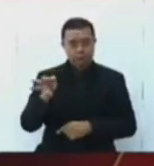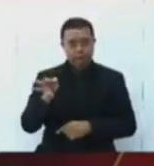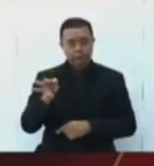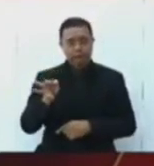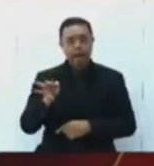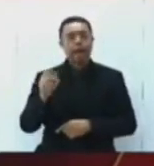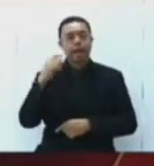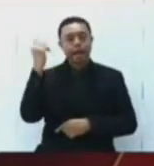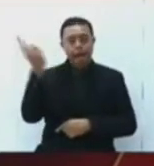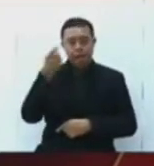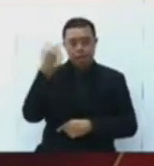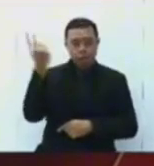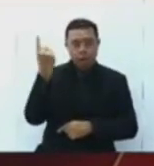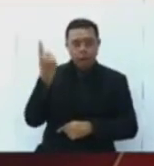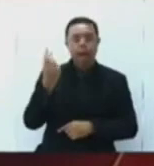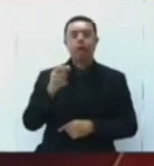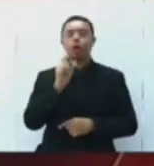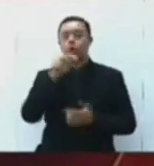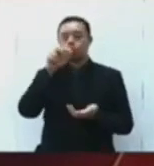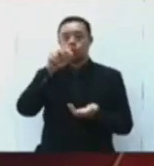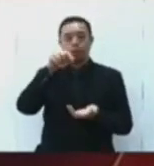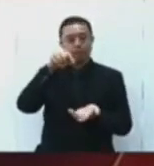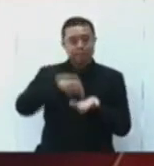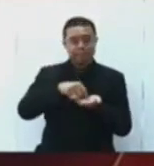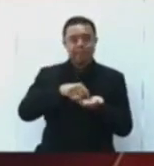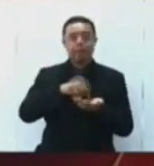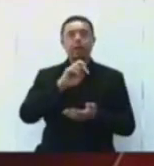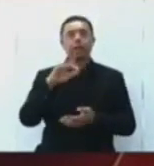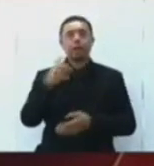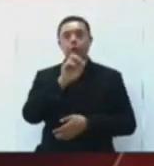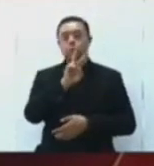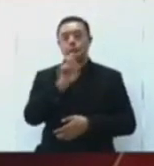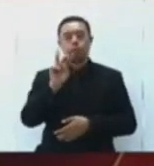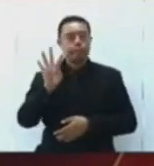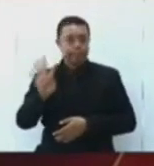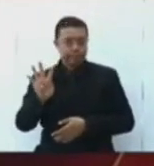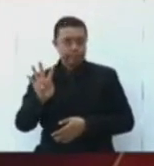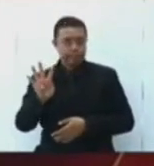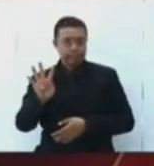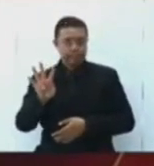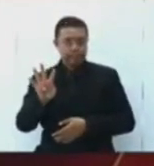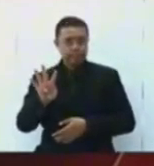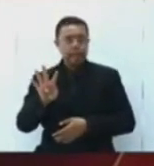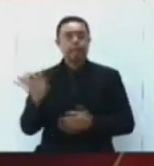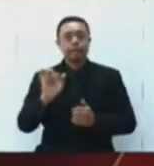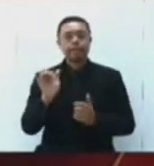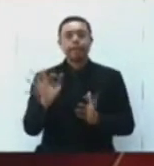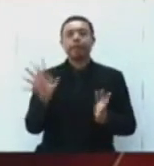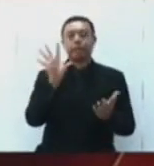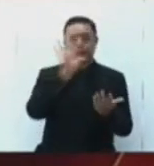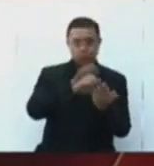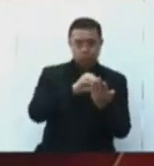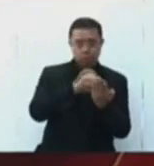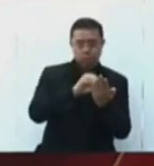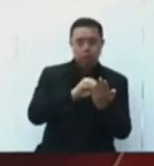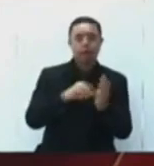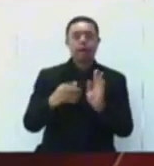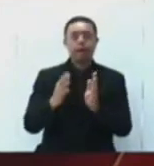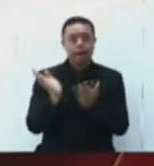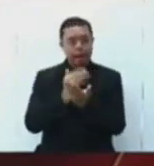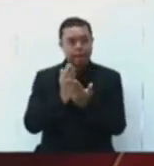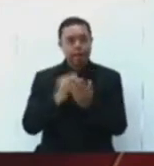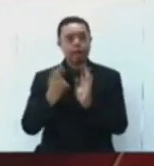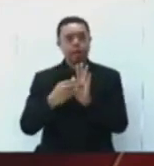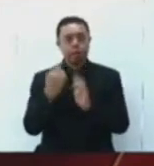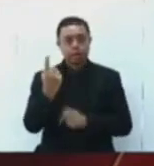kabupaten kota secara nasional dalam Pemilihan Umum tahun 2024 sebagaimana tercantum dalam